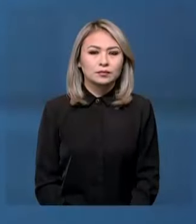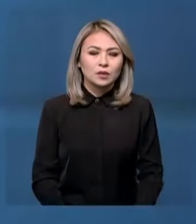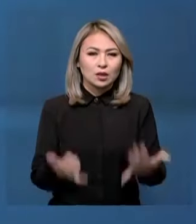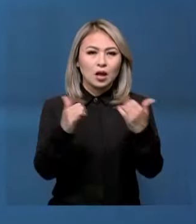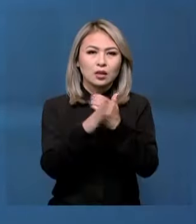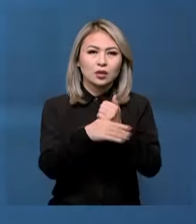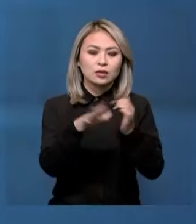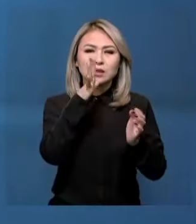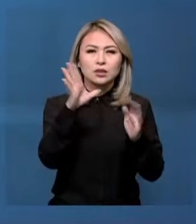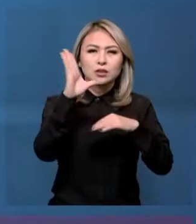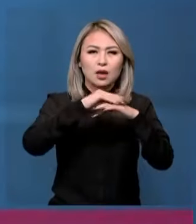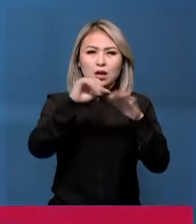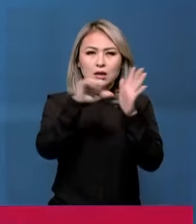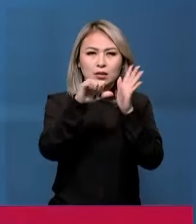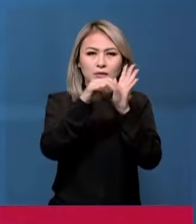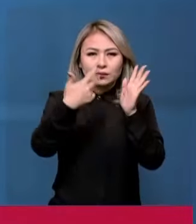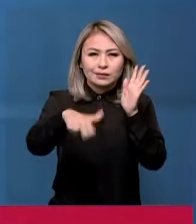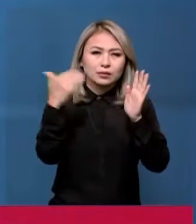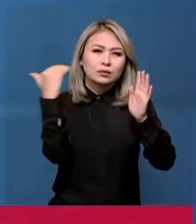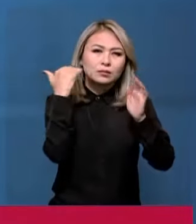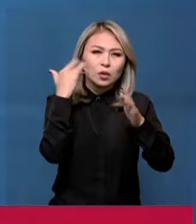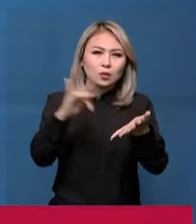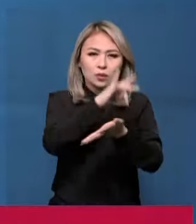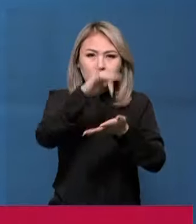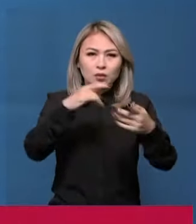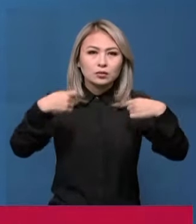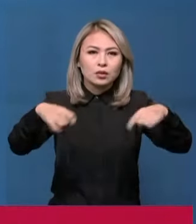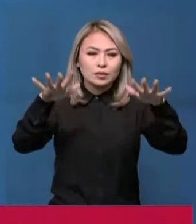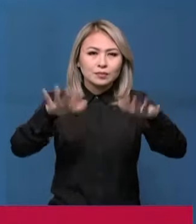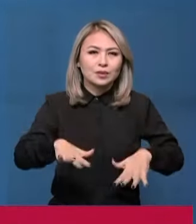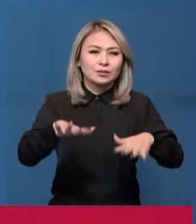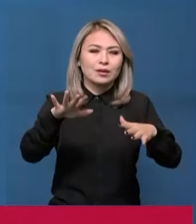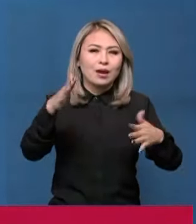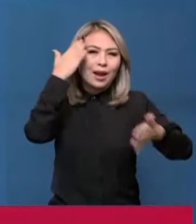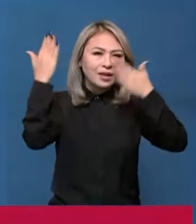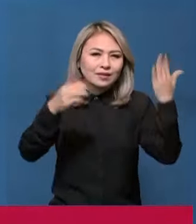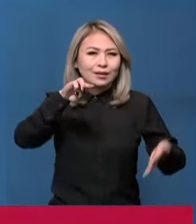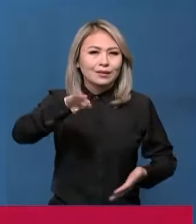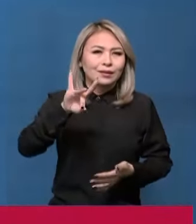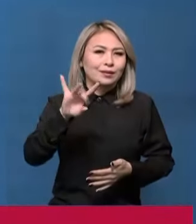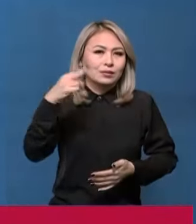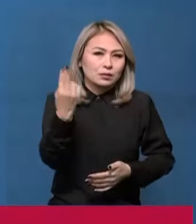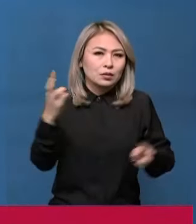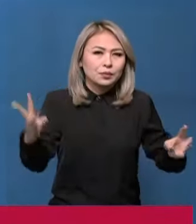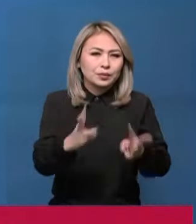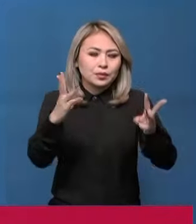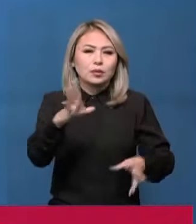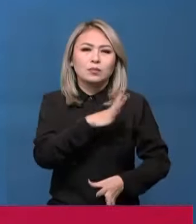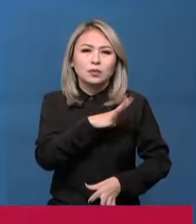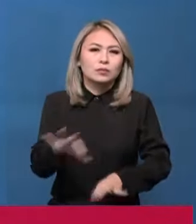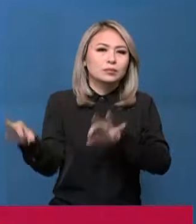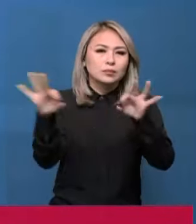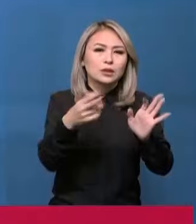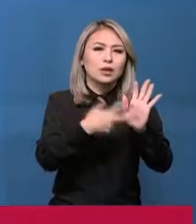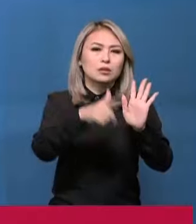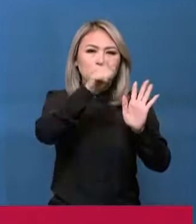Бүгін Атырауда сағат кешкі 6:30 шамасында қаладағы сауда ойын-сауық кешенінің бірінде өрт шықты. Нысан аумағына құтқарушылар дереу